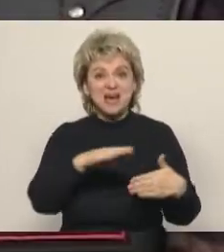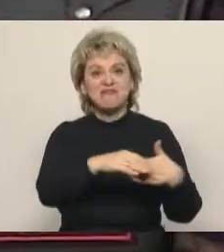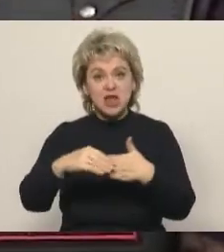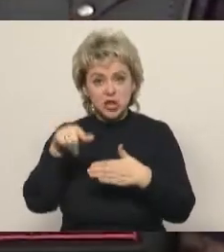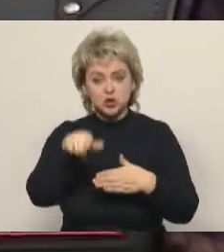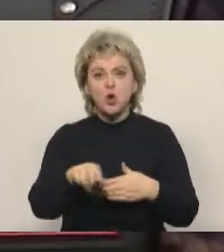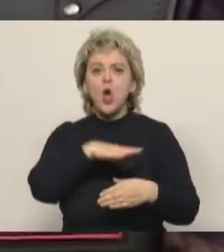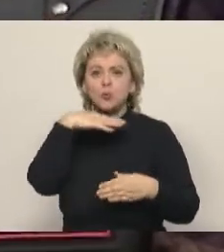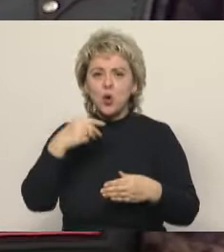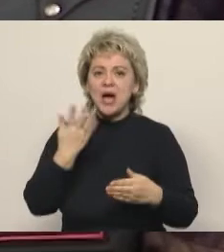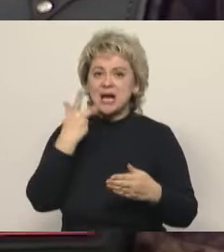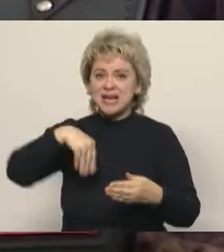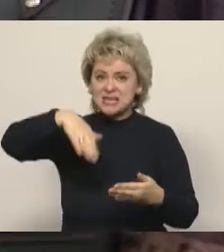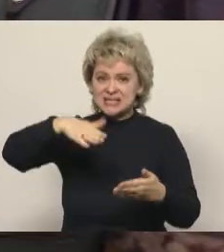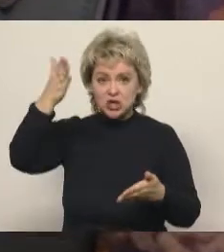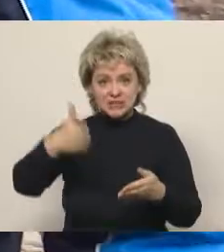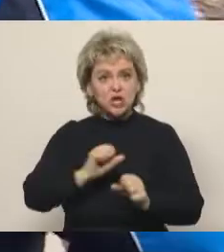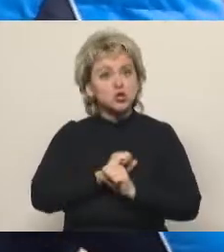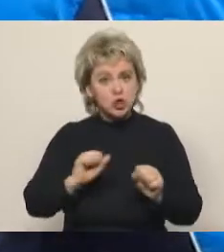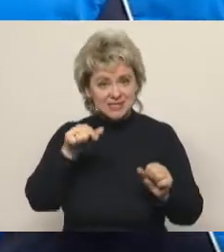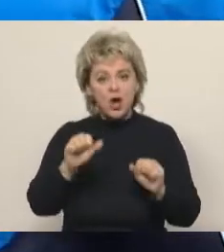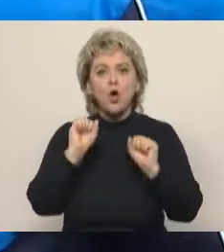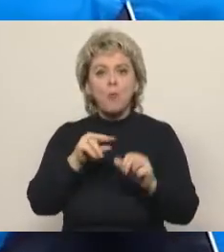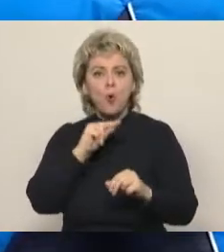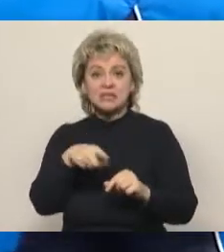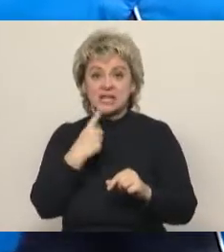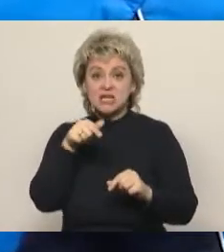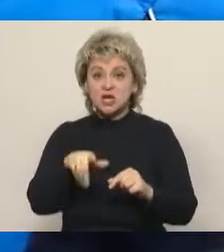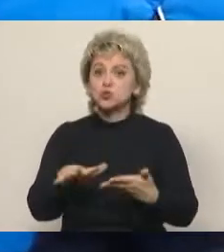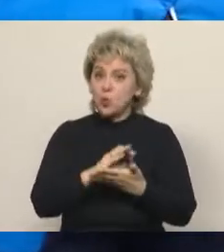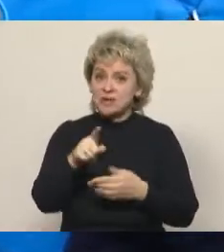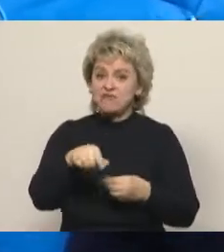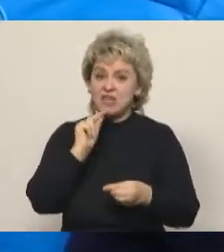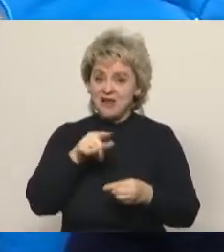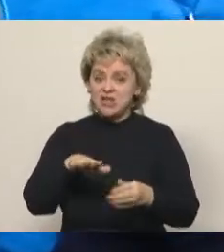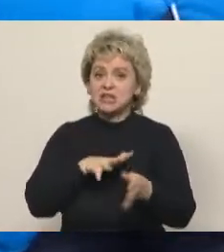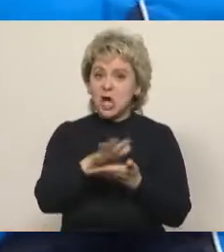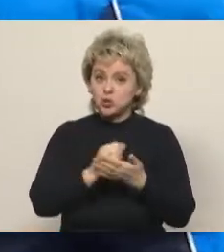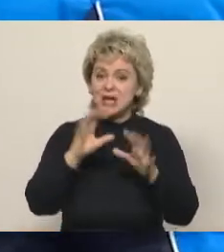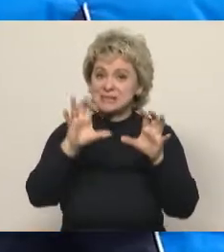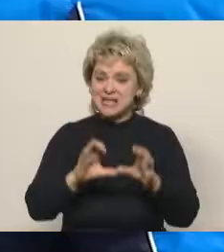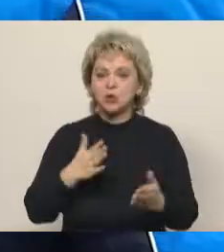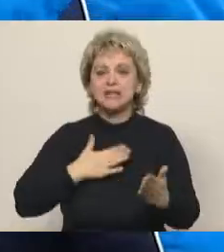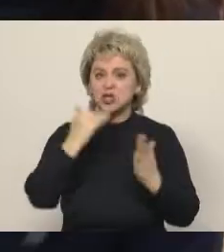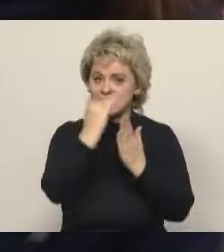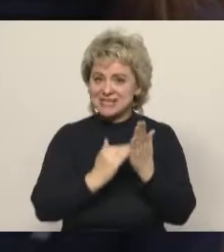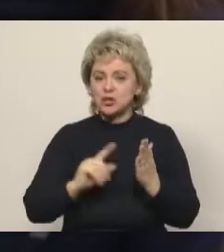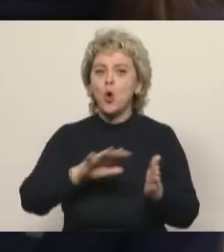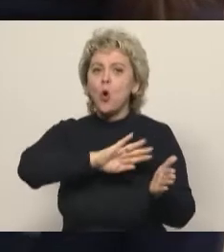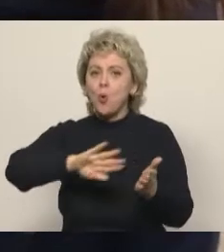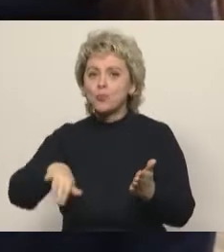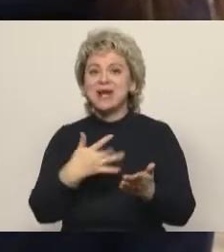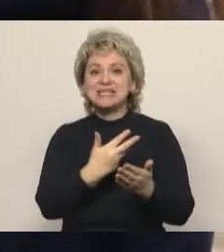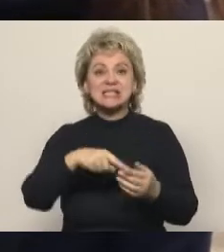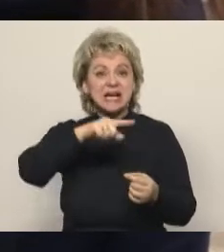волонтеров. Много краски лить на стены и гаражи нельзя. Могут обвинить в вандализме. Вот наша задача — убрать